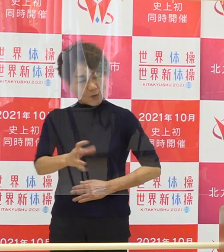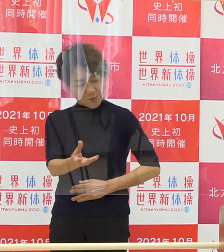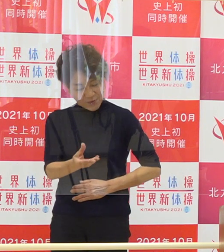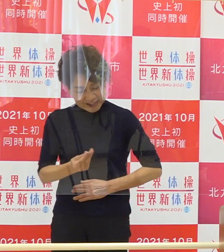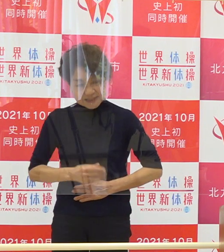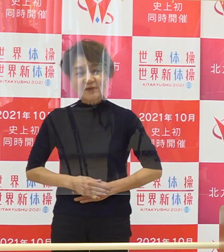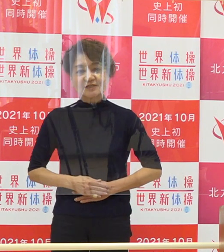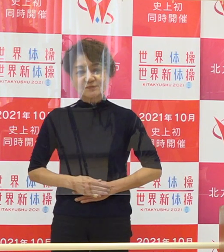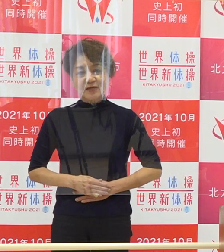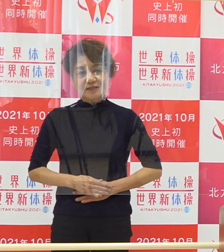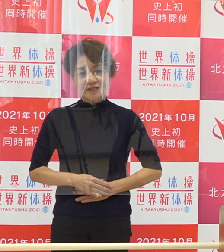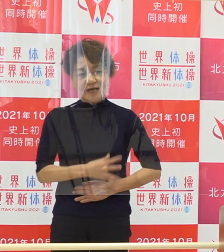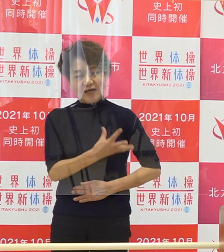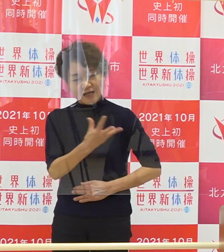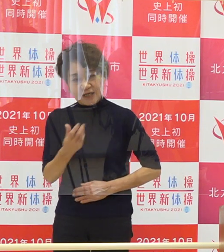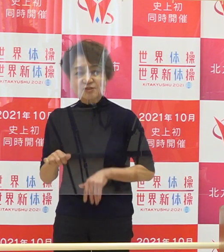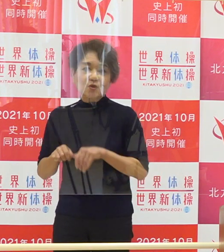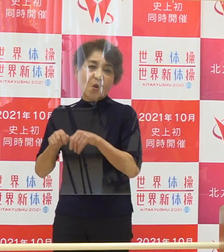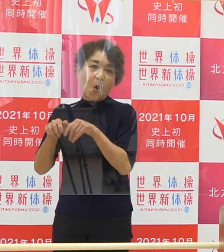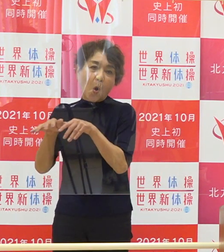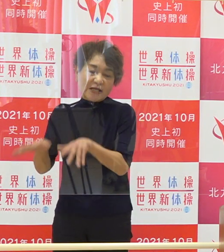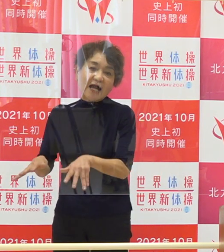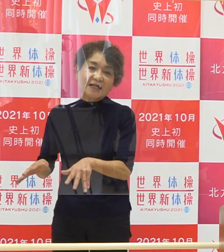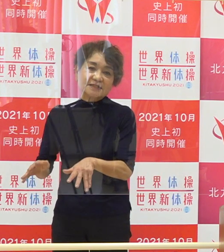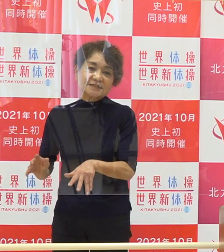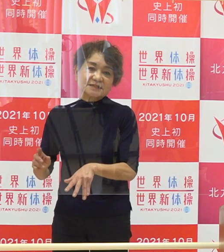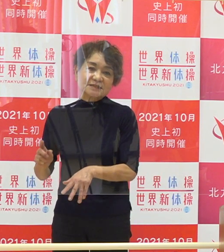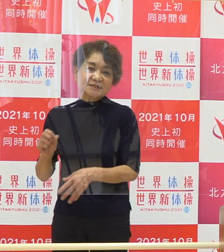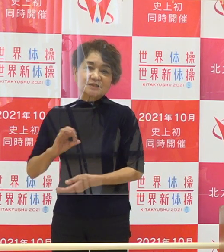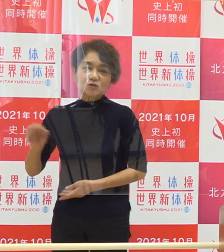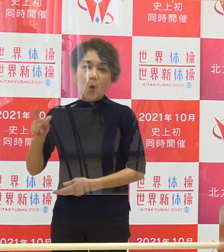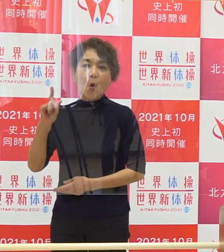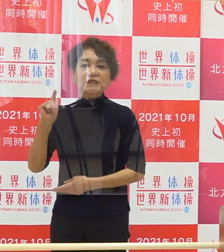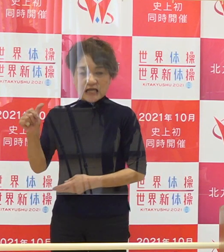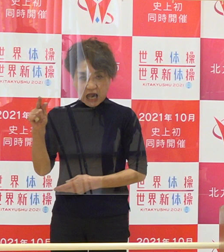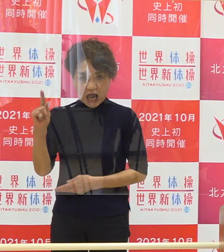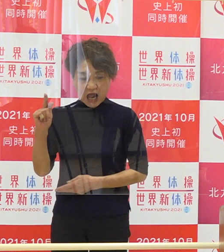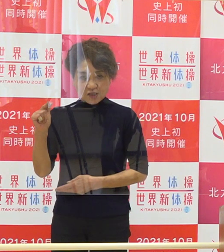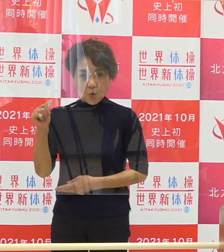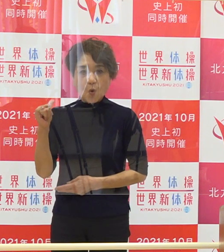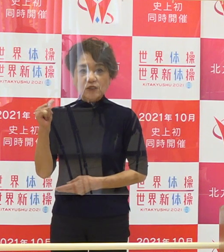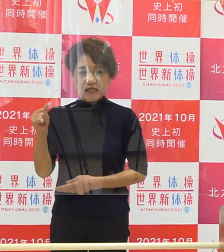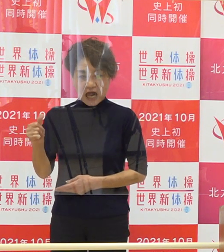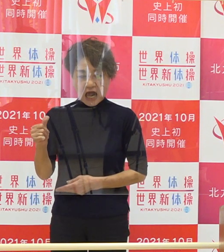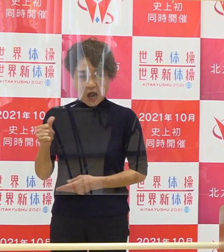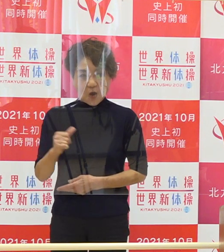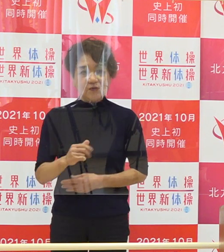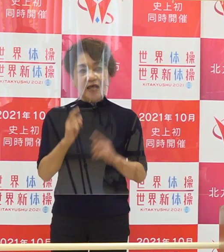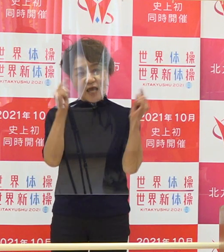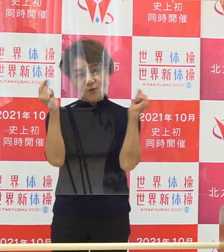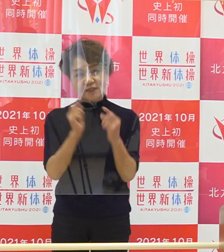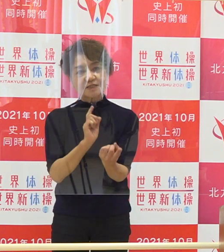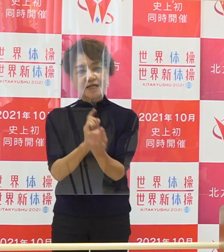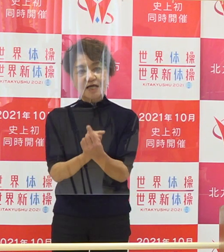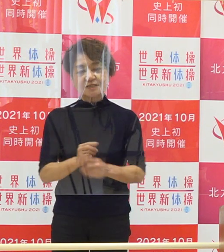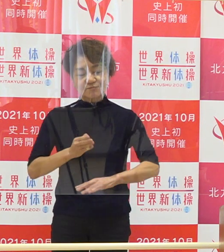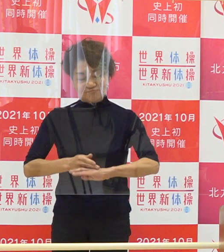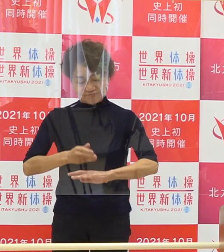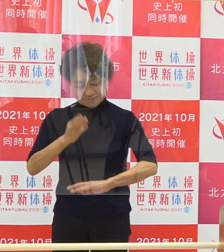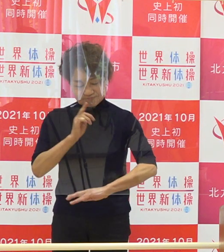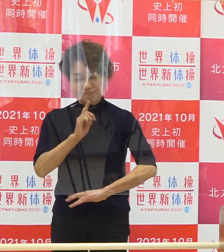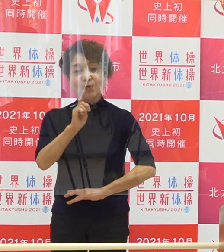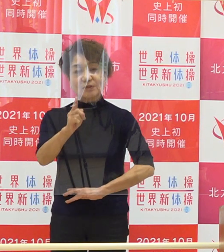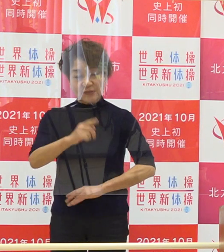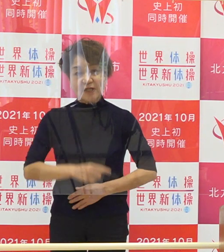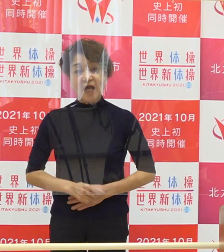して、多くの機関投資家、そして個人投資家の皆様に深く感謝を申し上げます。今回募集